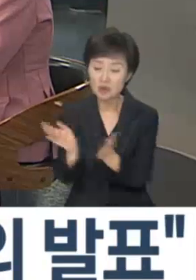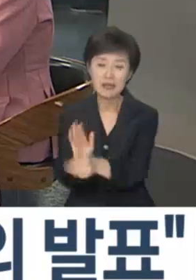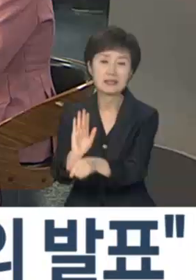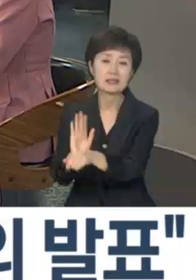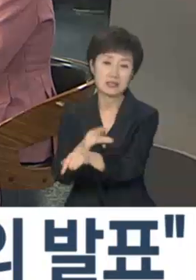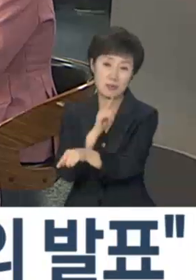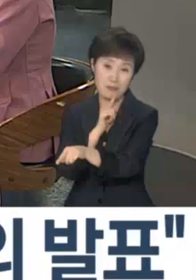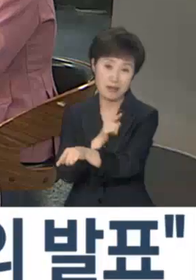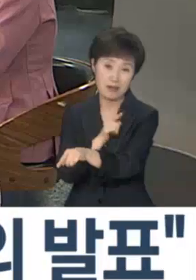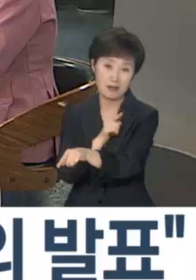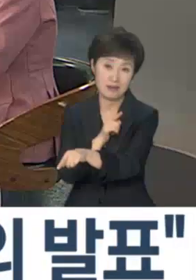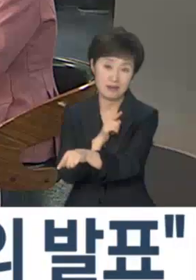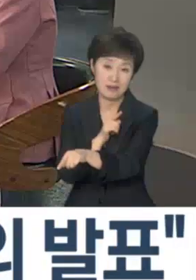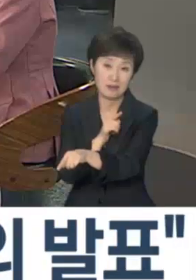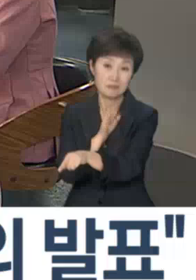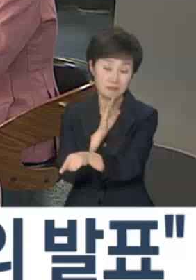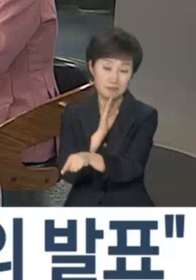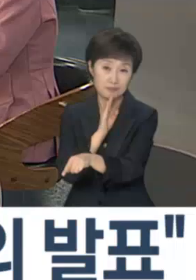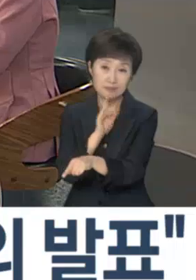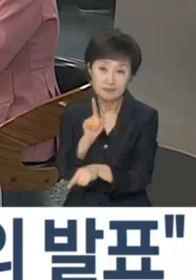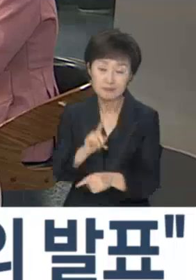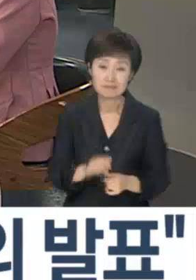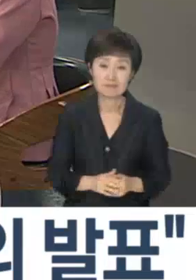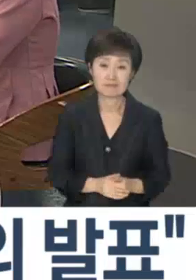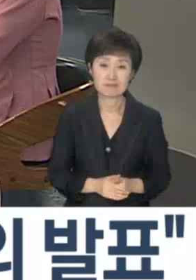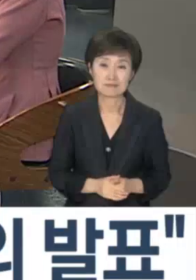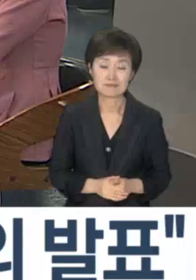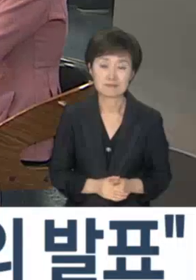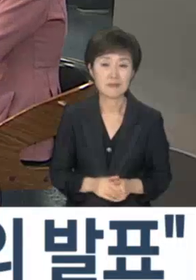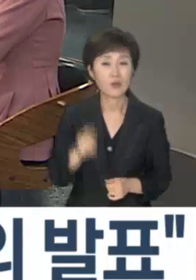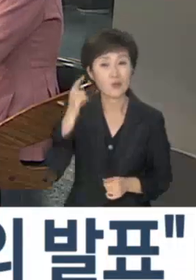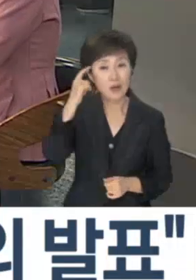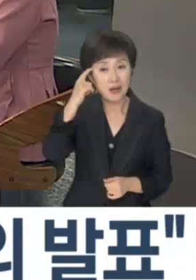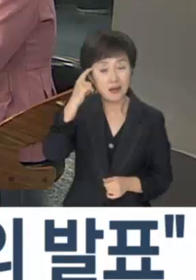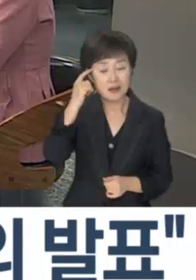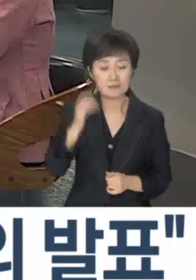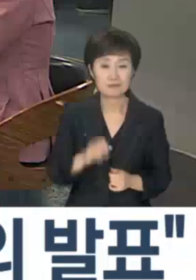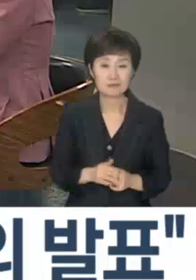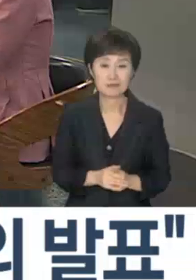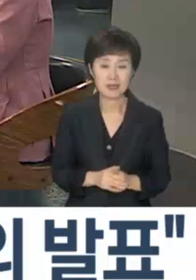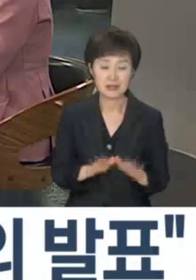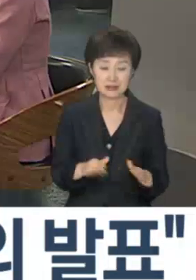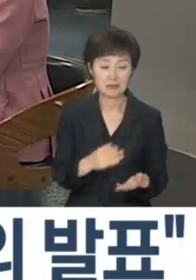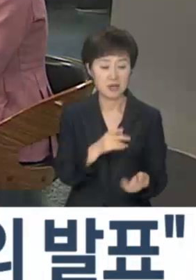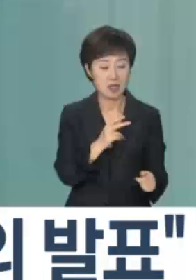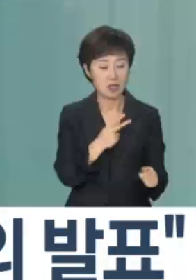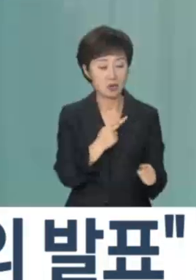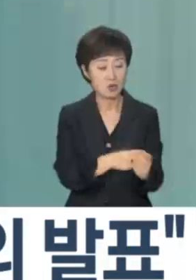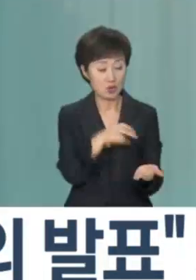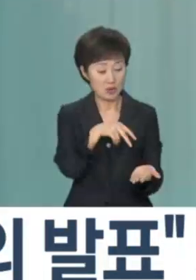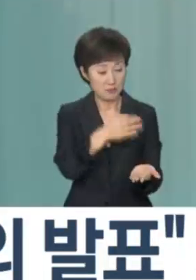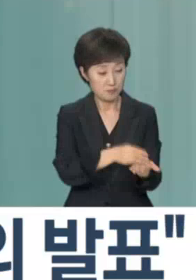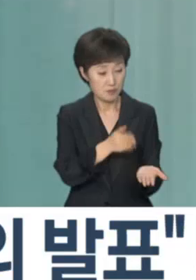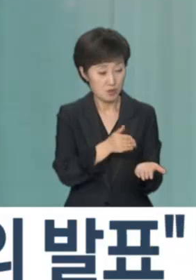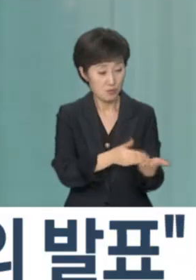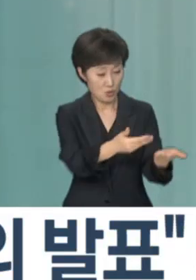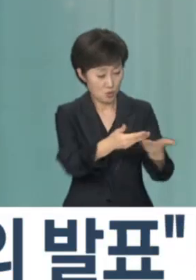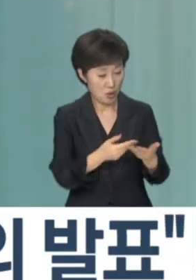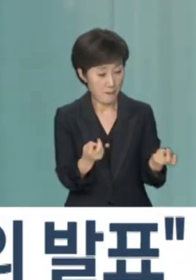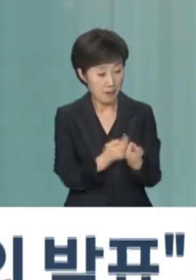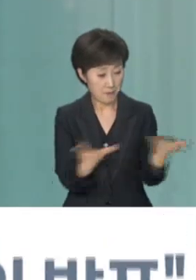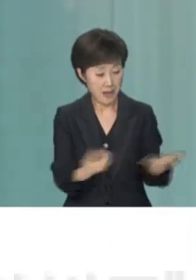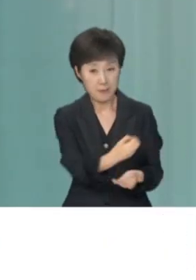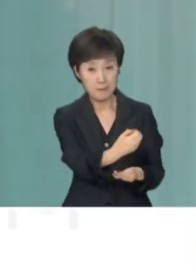쪽에 좀 더 이제 책임을 두신 거예요, 맞습니까? 그렇죠. 일단 당연히 지금 교수님께서 어떤 방점에서 방법이